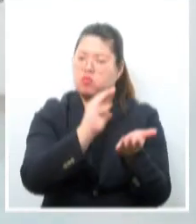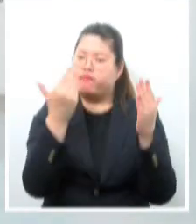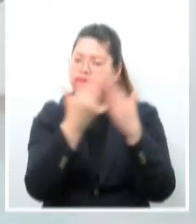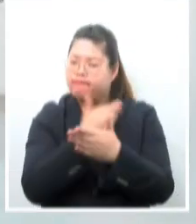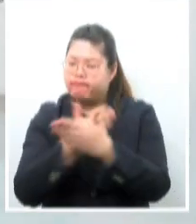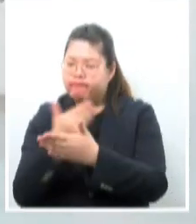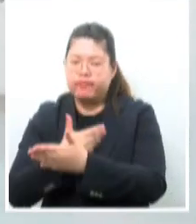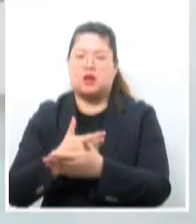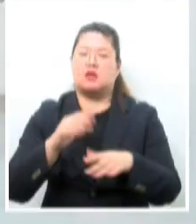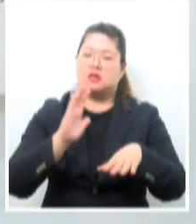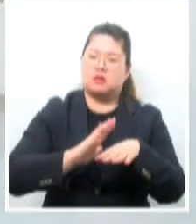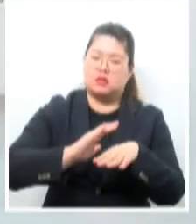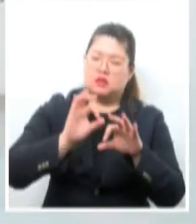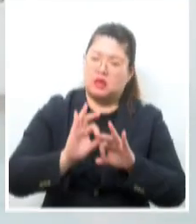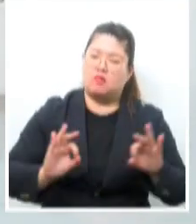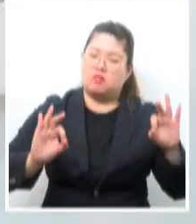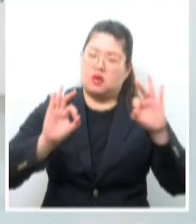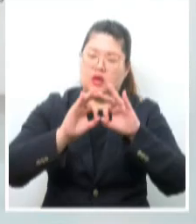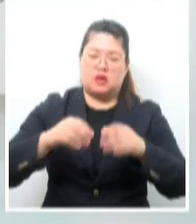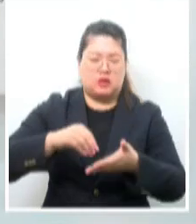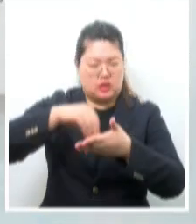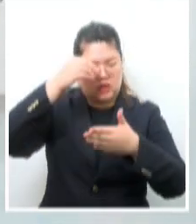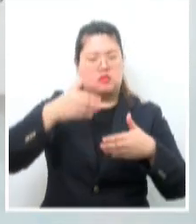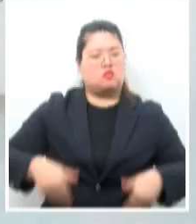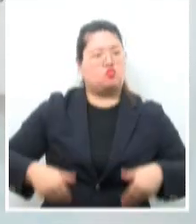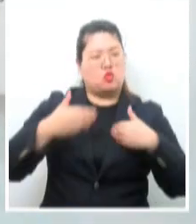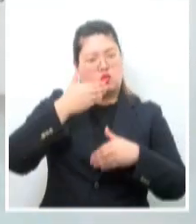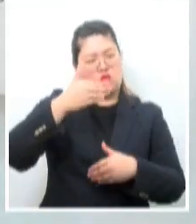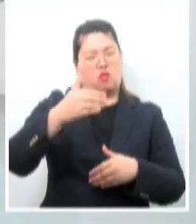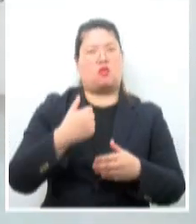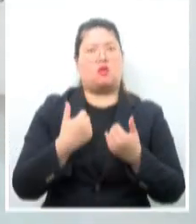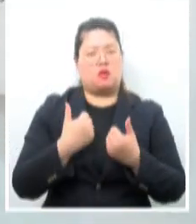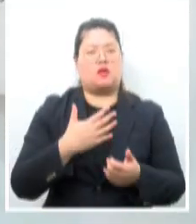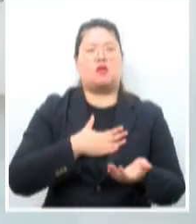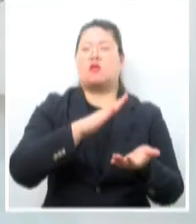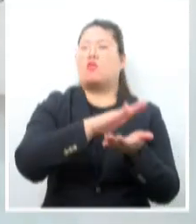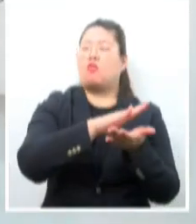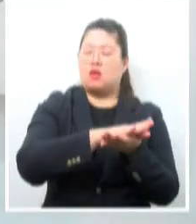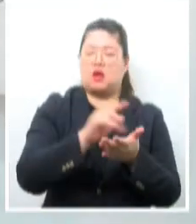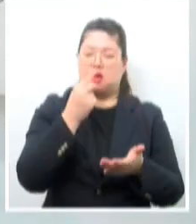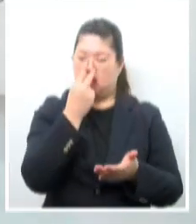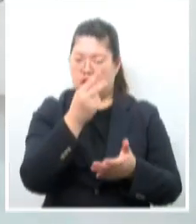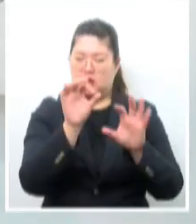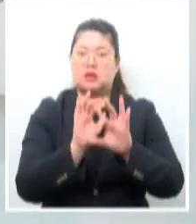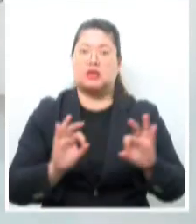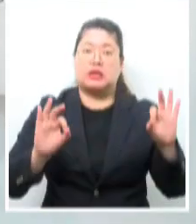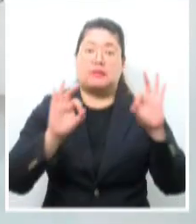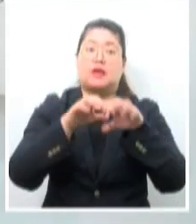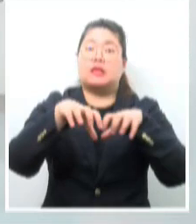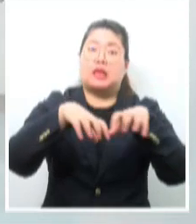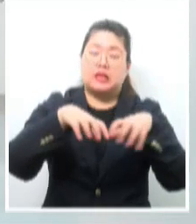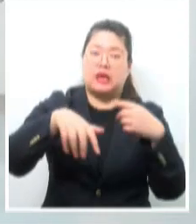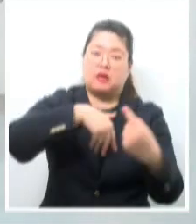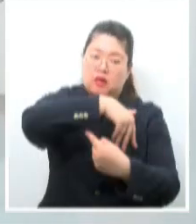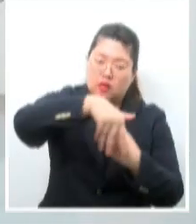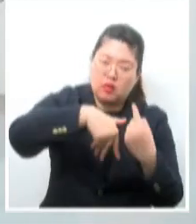รู้ตลอดชีวิตซึ่งทางโรงเรียนชุมชนบ้านพบพระนะคะได้ตระหนักถึงความสำคัญเราจัดให้มีการบริหารระบบนิเวศ